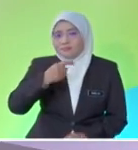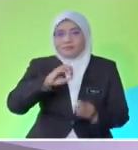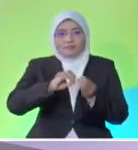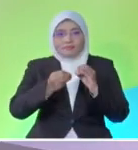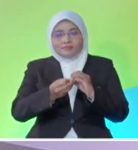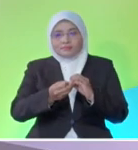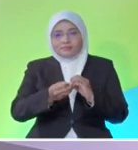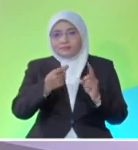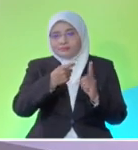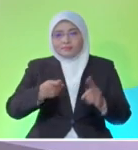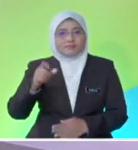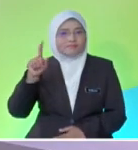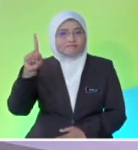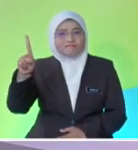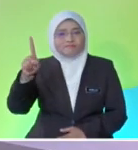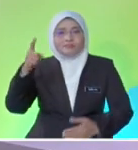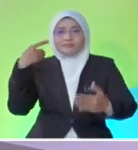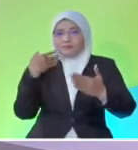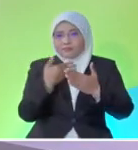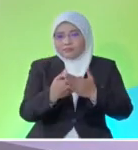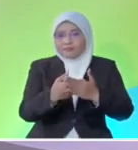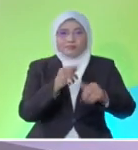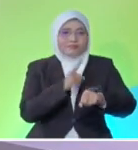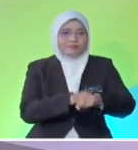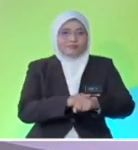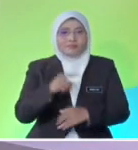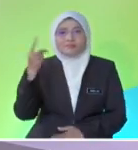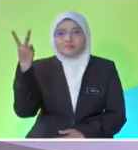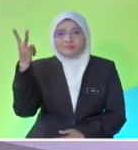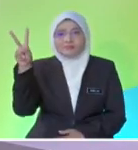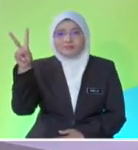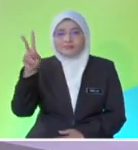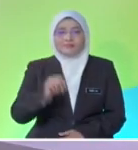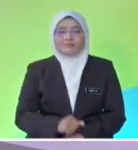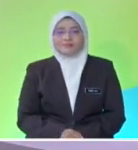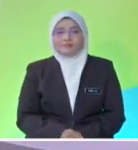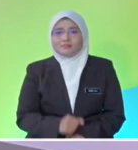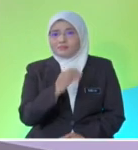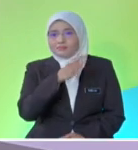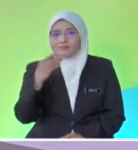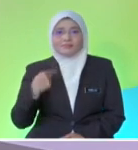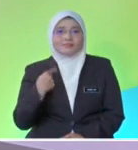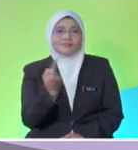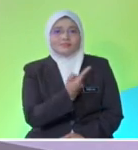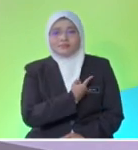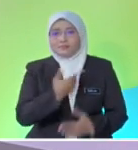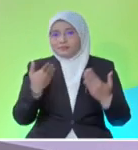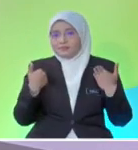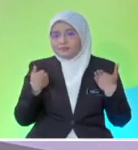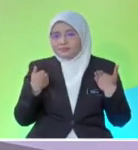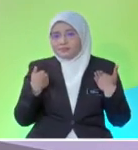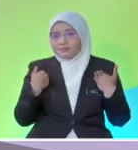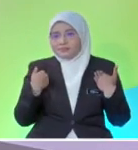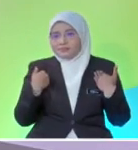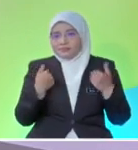jam 12. Pukul 1 hingga pukul 12. Baik. Dan kita mempunyai bahagian senggat